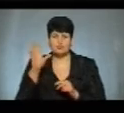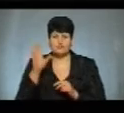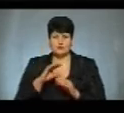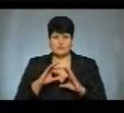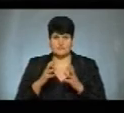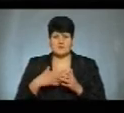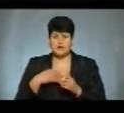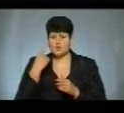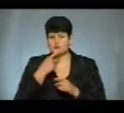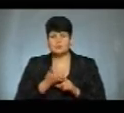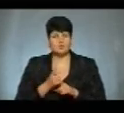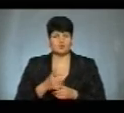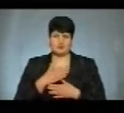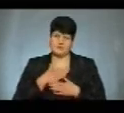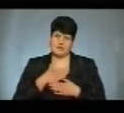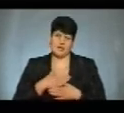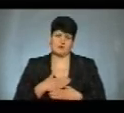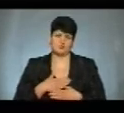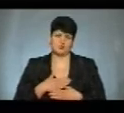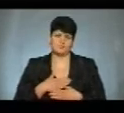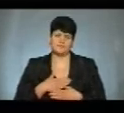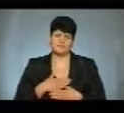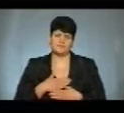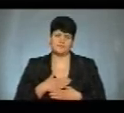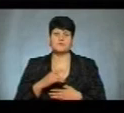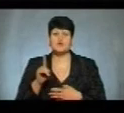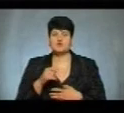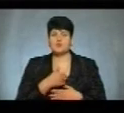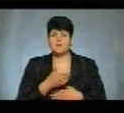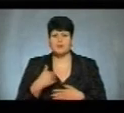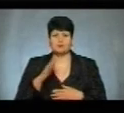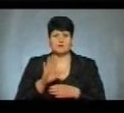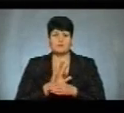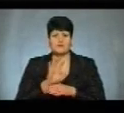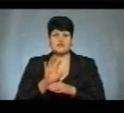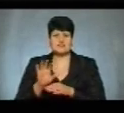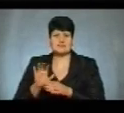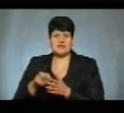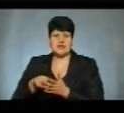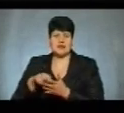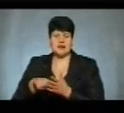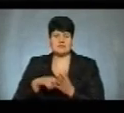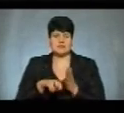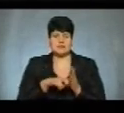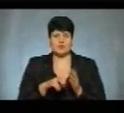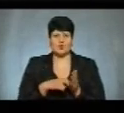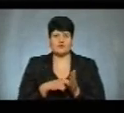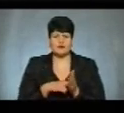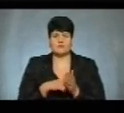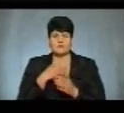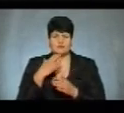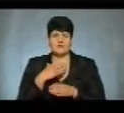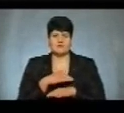особисто дуже приємно, що ми будемо відсилати ті конверти, бо понабралося адрес і в